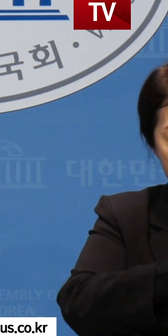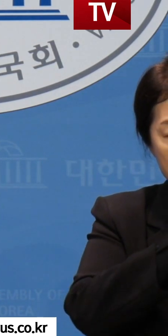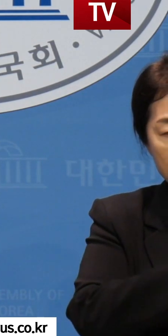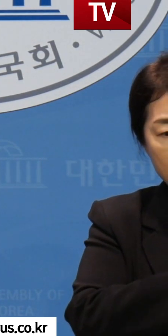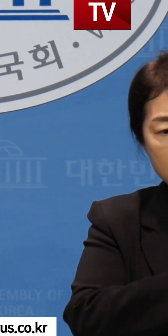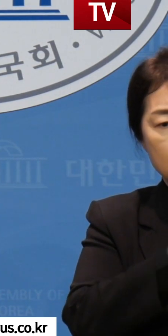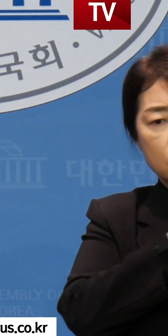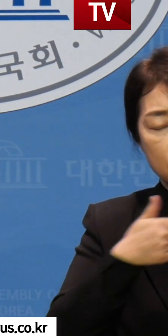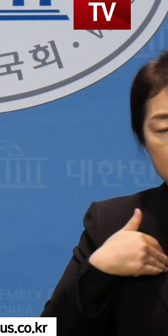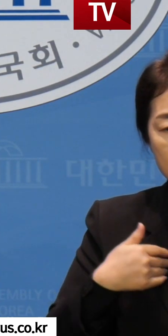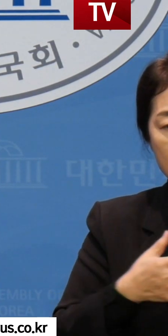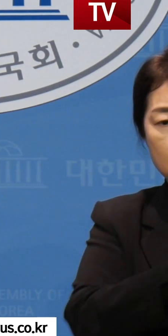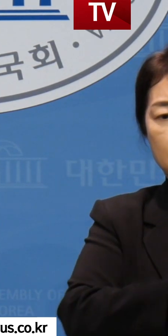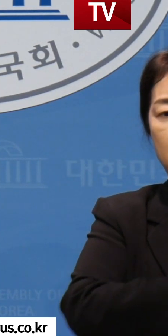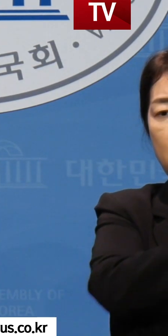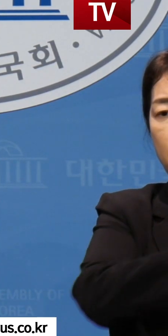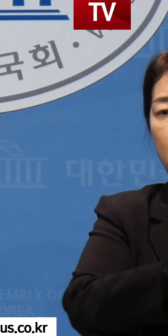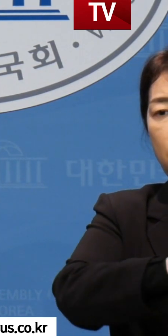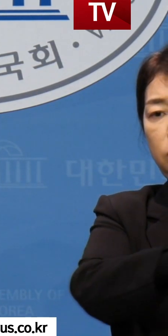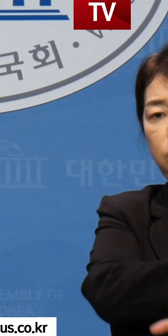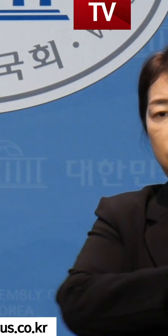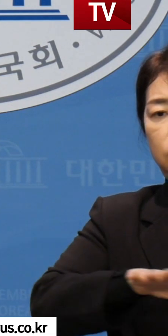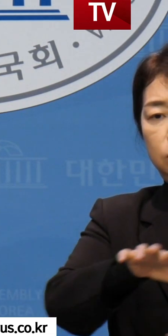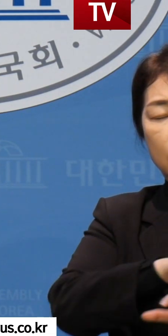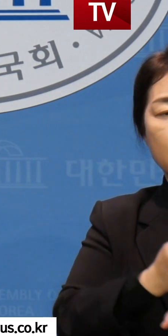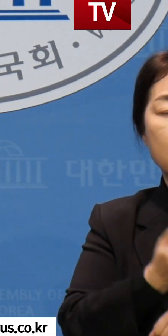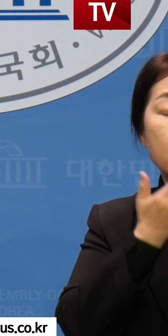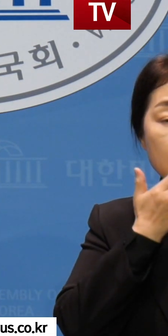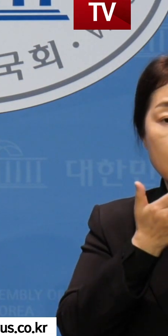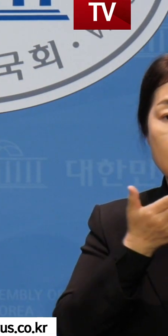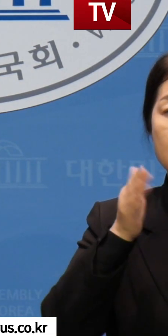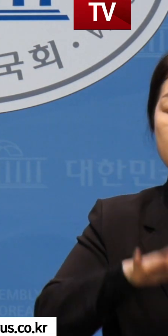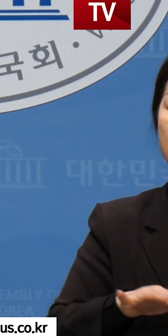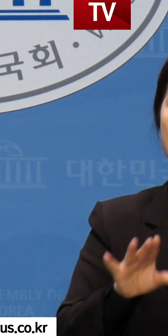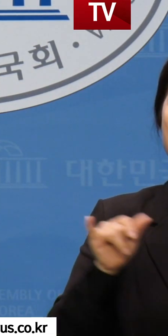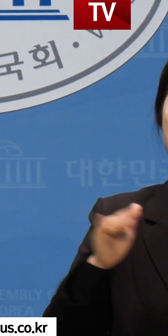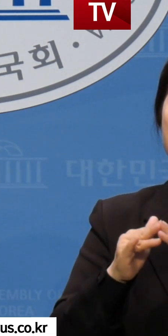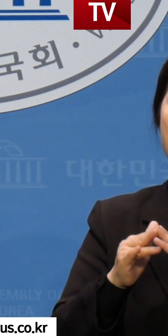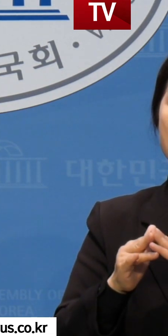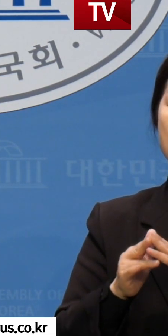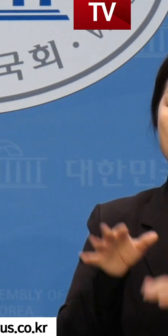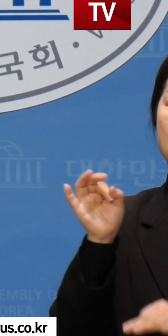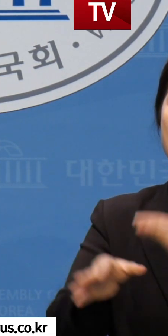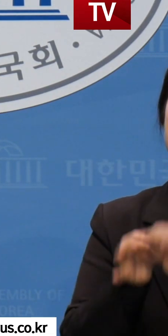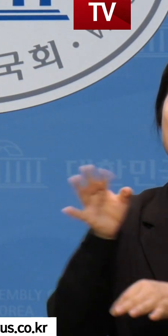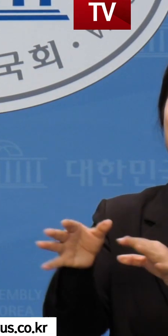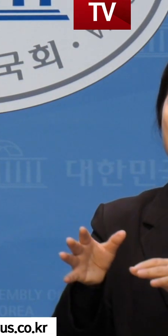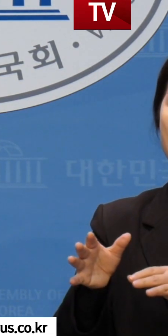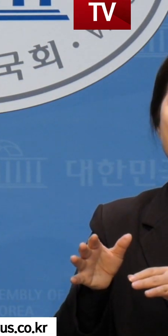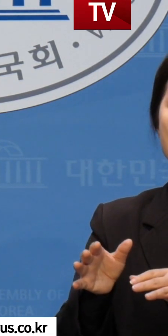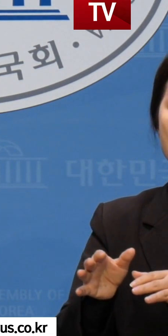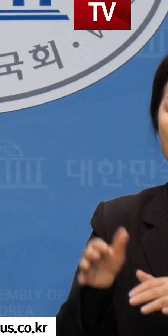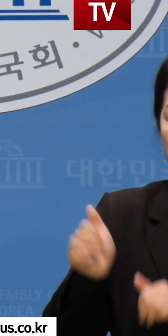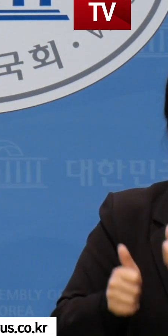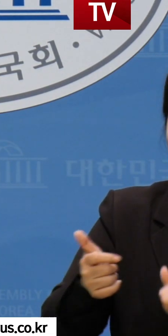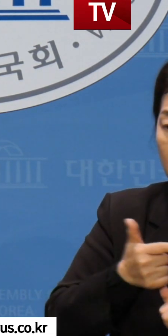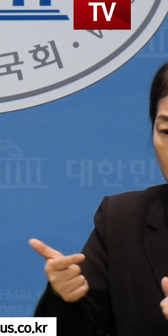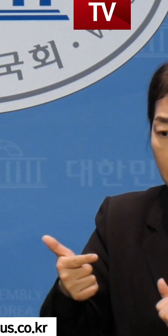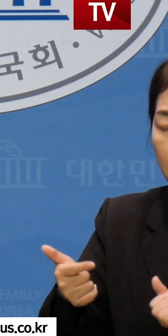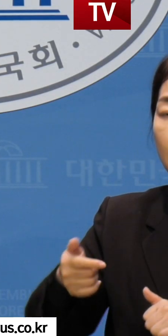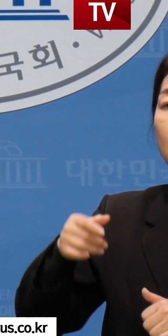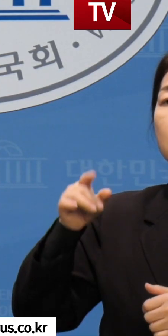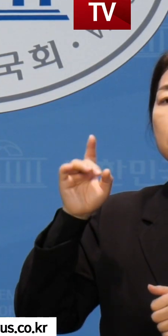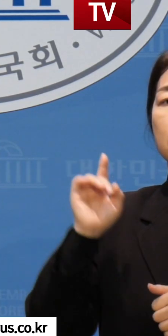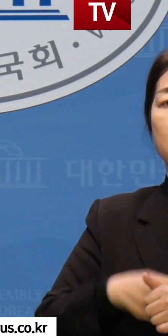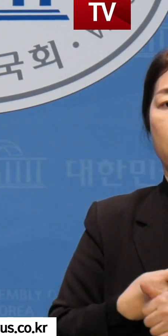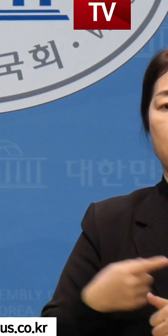풍부한 유동성과 부동산 시장 과열이라는 공통 원인을 가지고 있지만 그에 대한 책임과